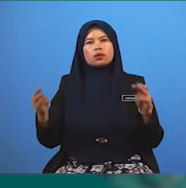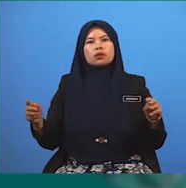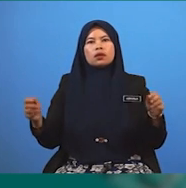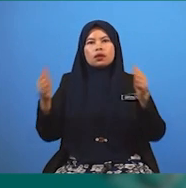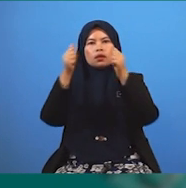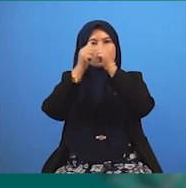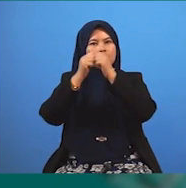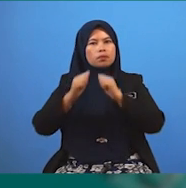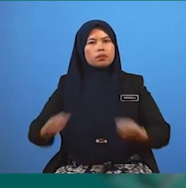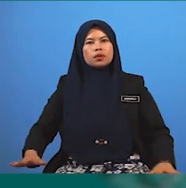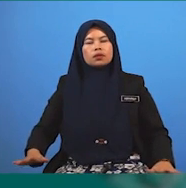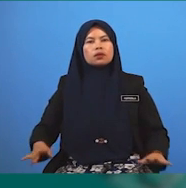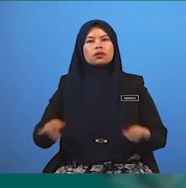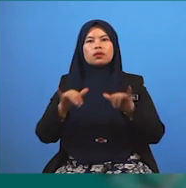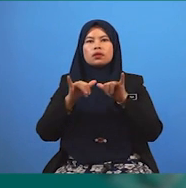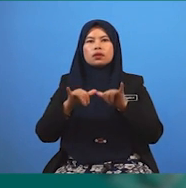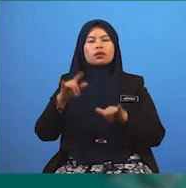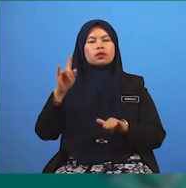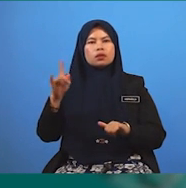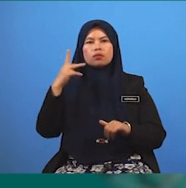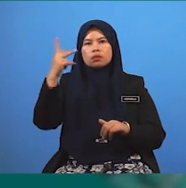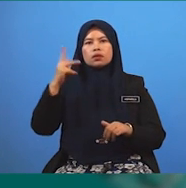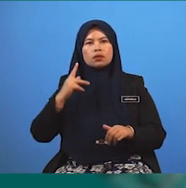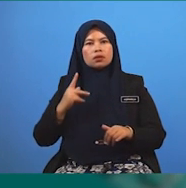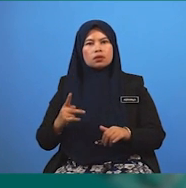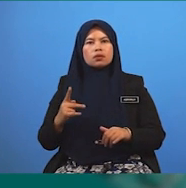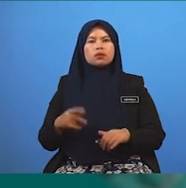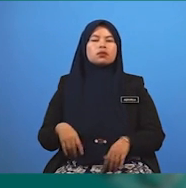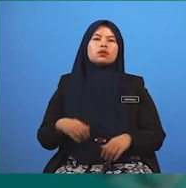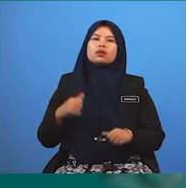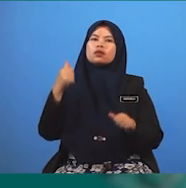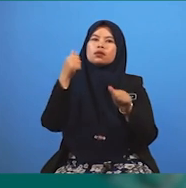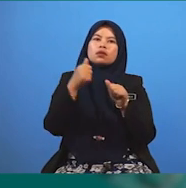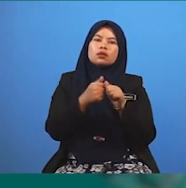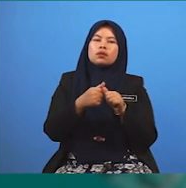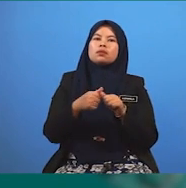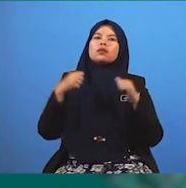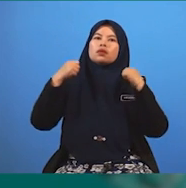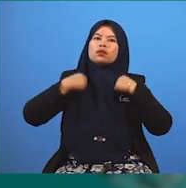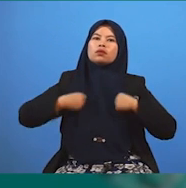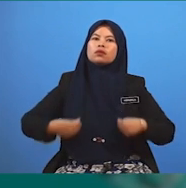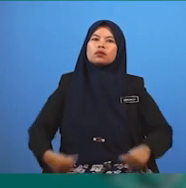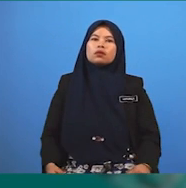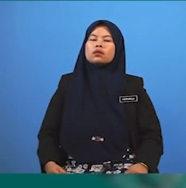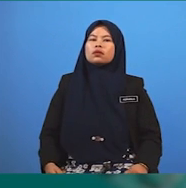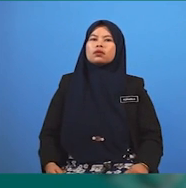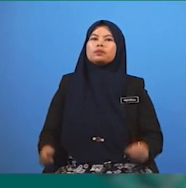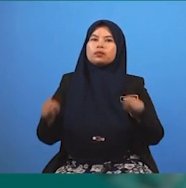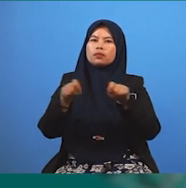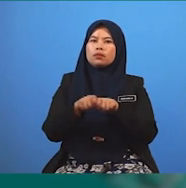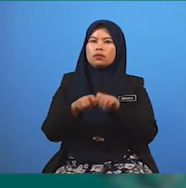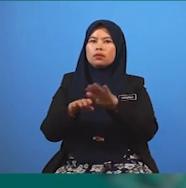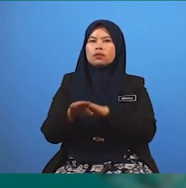pun. Yang kedua, setiap anggota seperti tangan, kaki akan menjadi saksi di